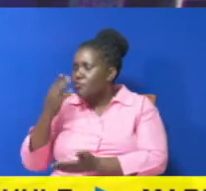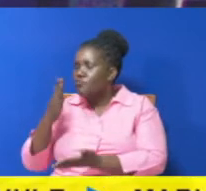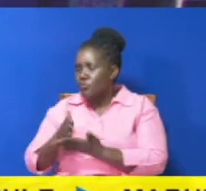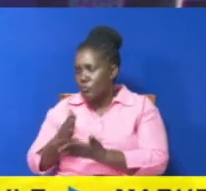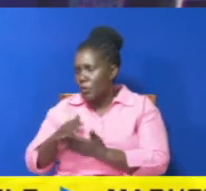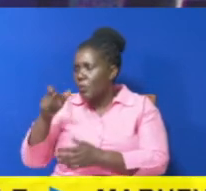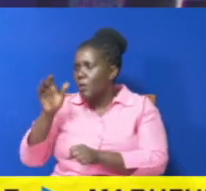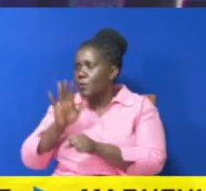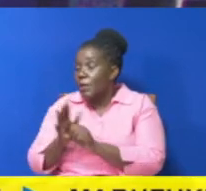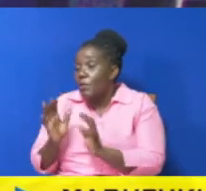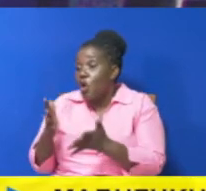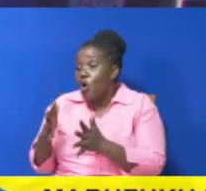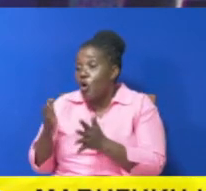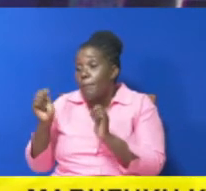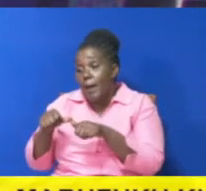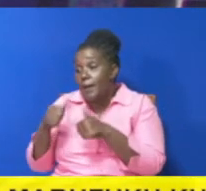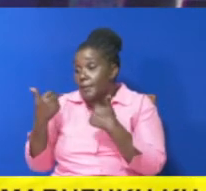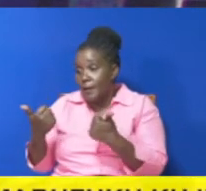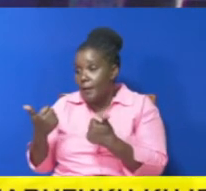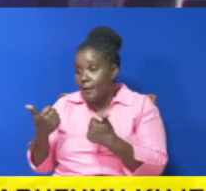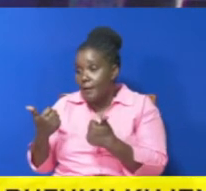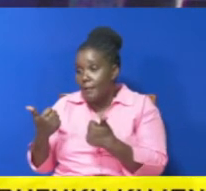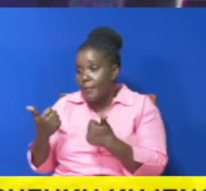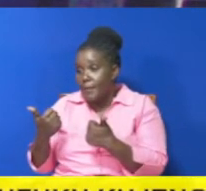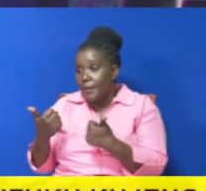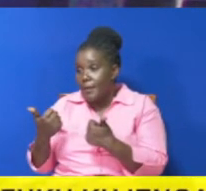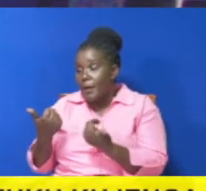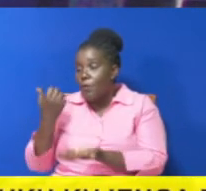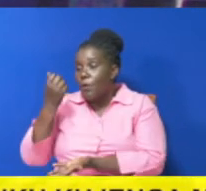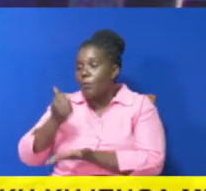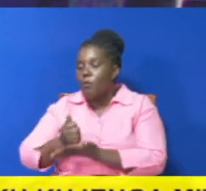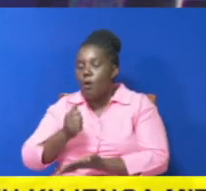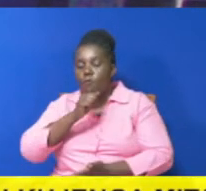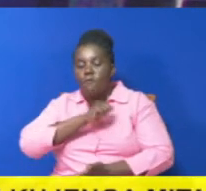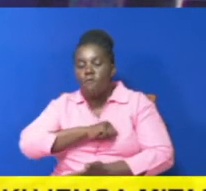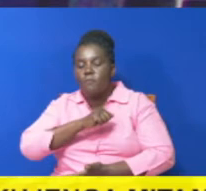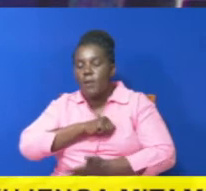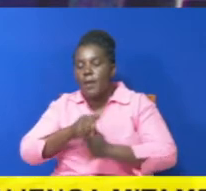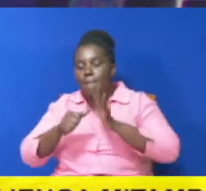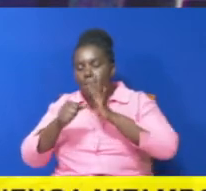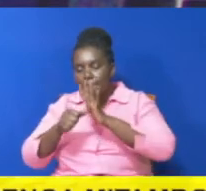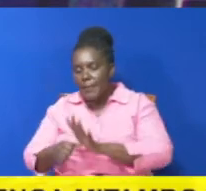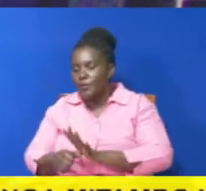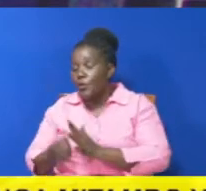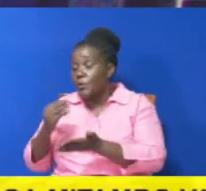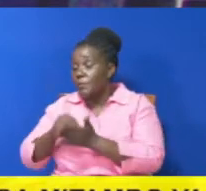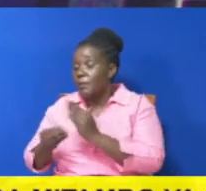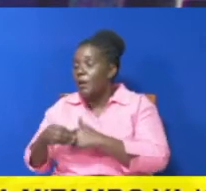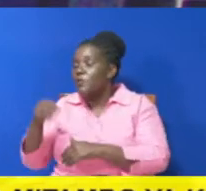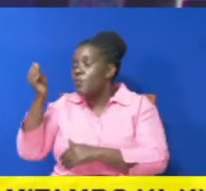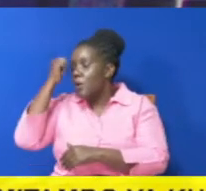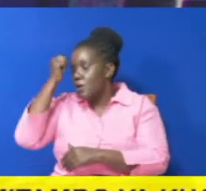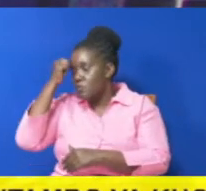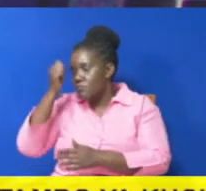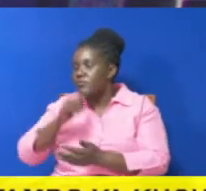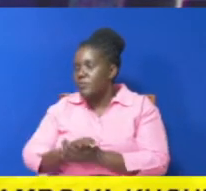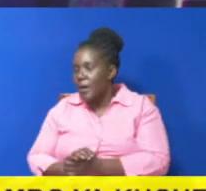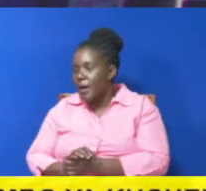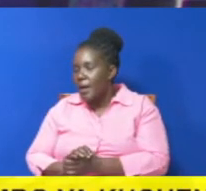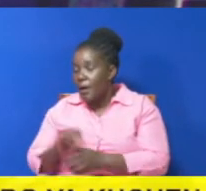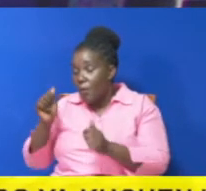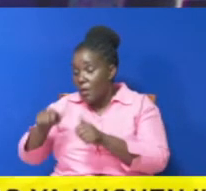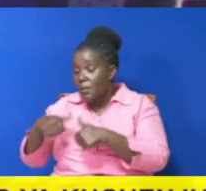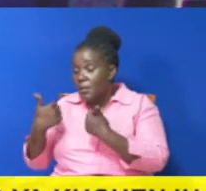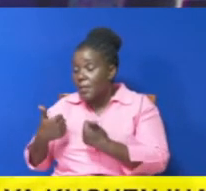na kukosa mwelekeo wa kimaisha unawafanya wanandoa wengi kuvumilia unyanyasaji, hasa wakikumbuka aibu itakayowapata